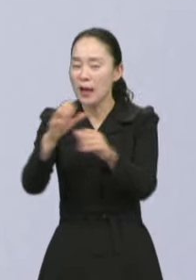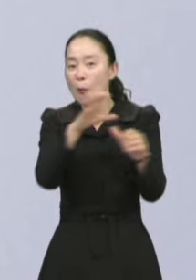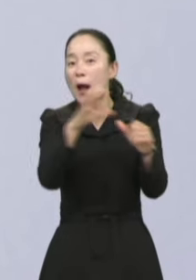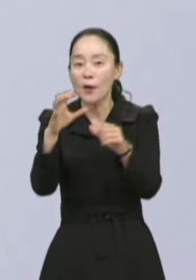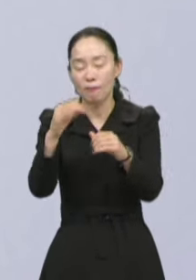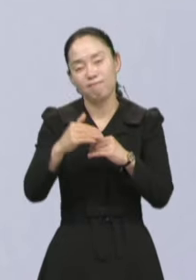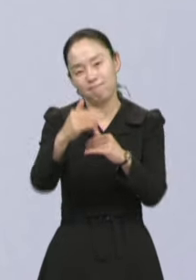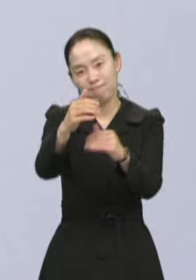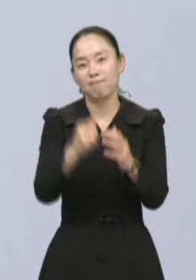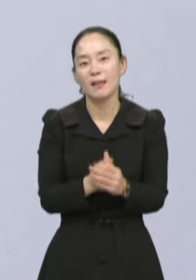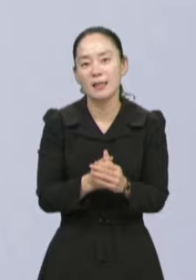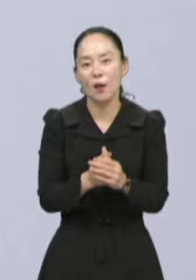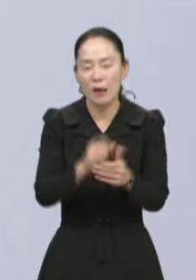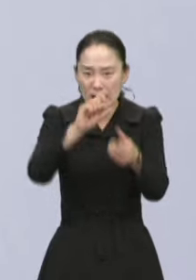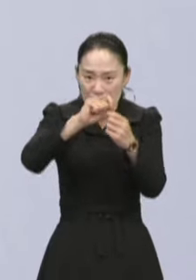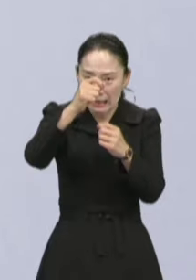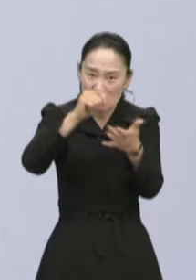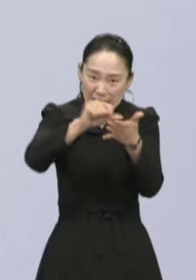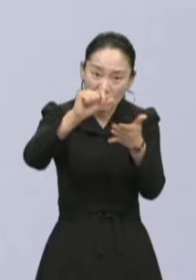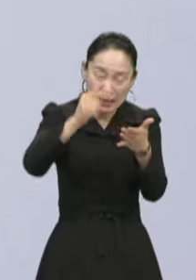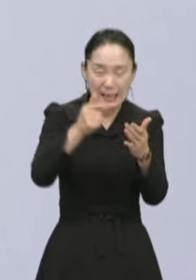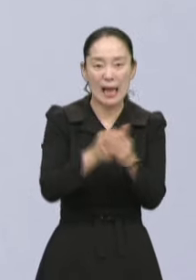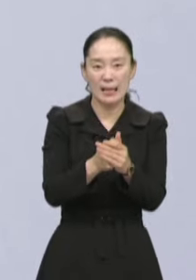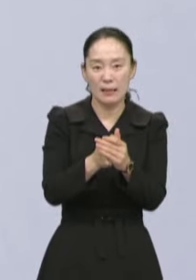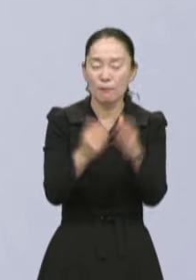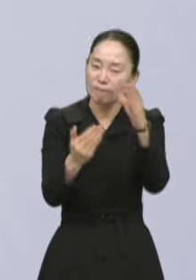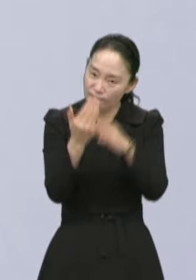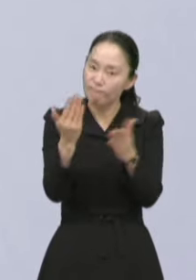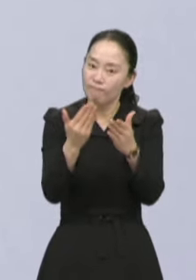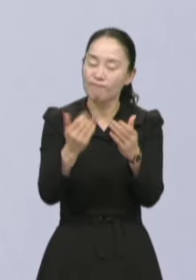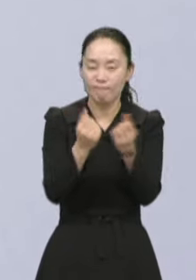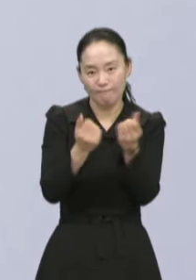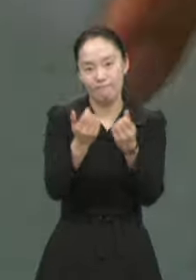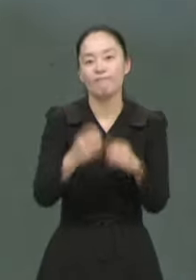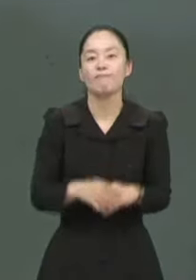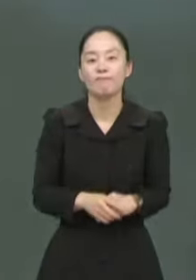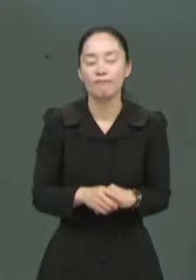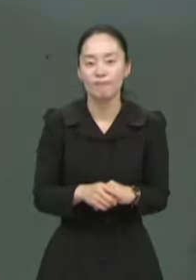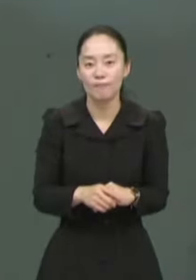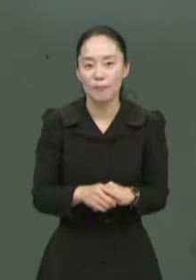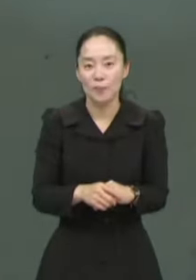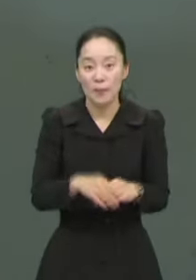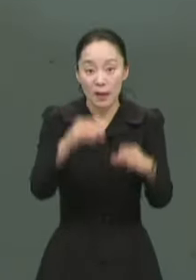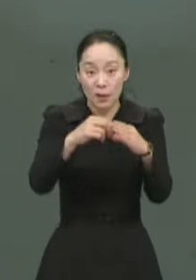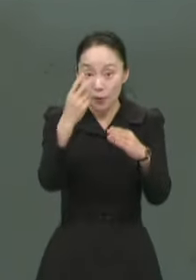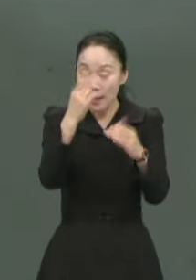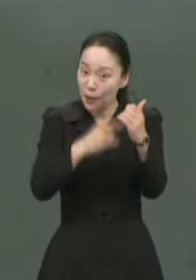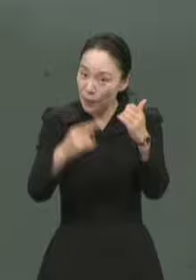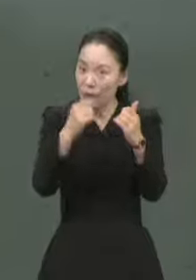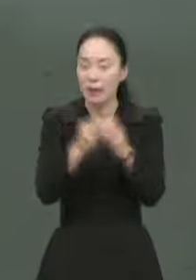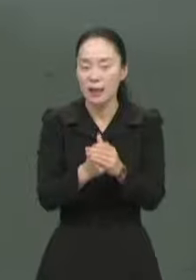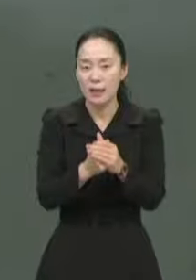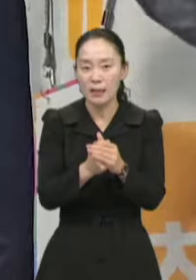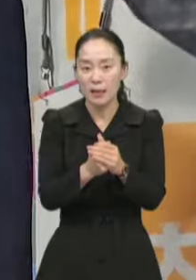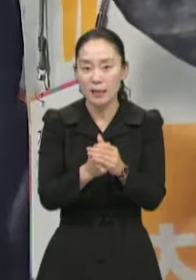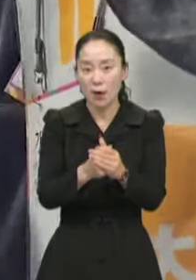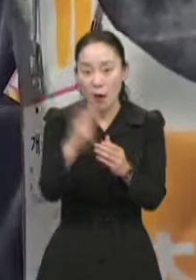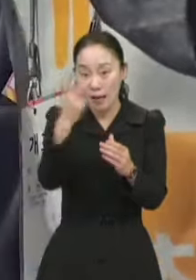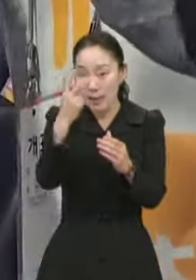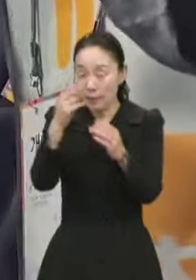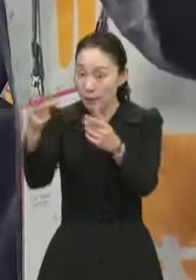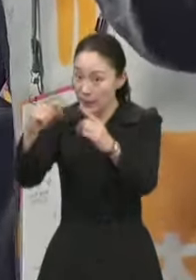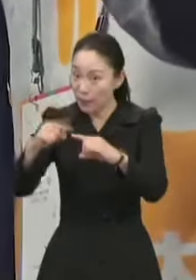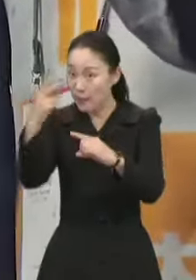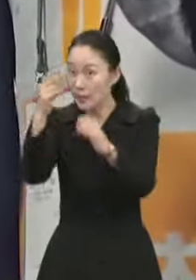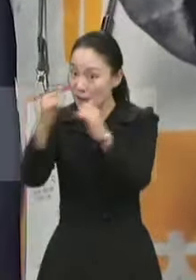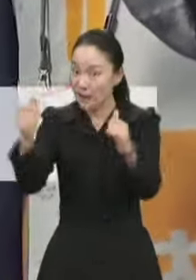재활용하는 과정에서 스티커를 제거하지 못해 발생한 일이라고 설명했습니다. 선관위는 투 개표소 참관인들이